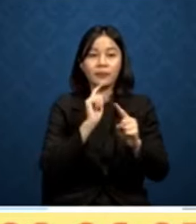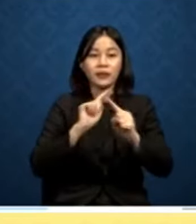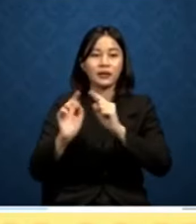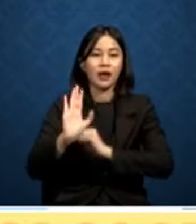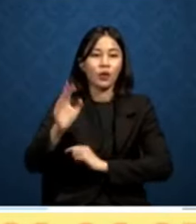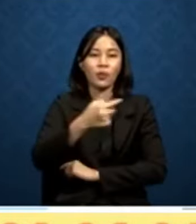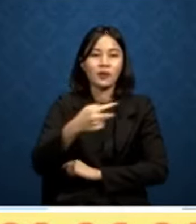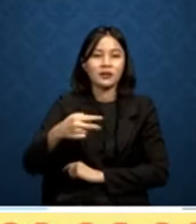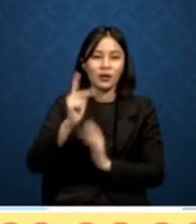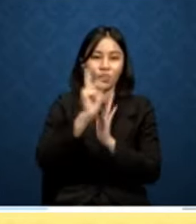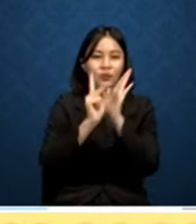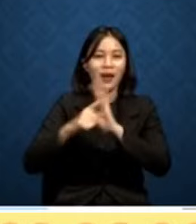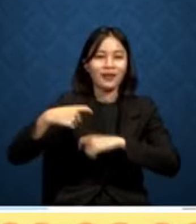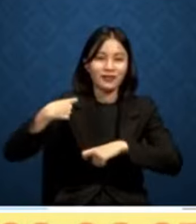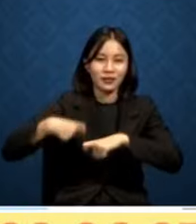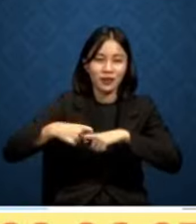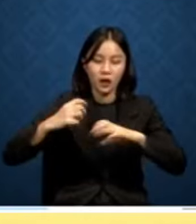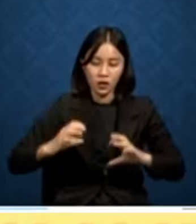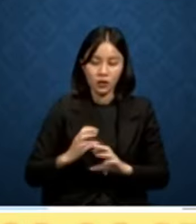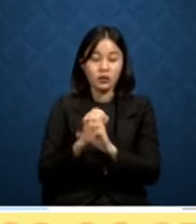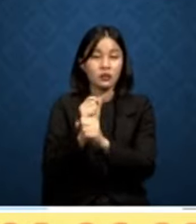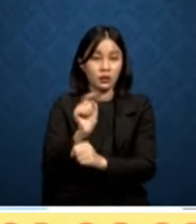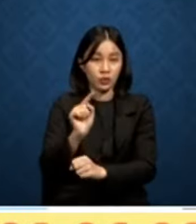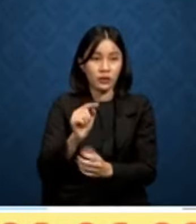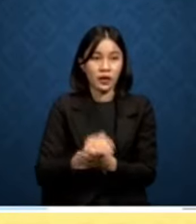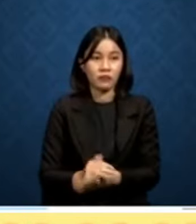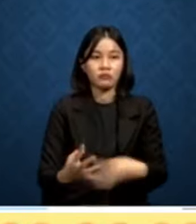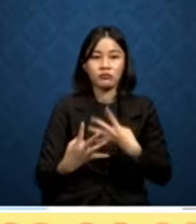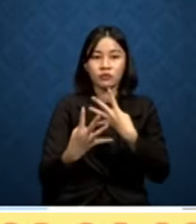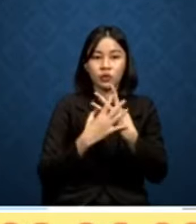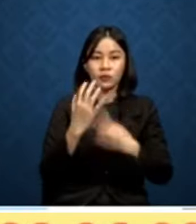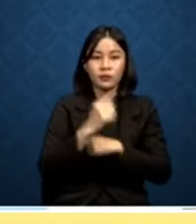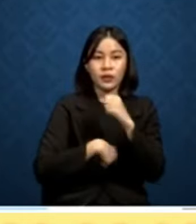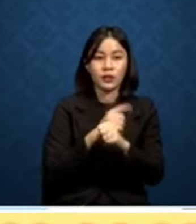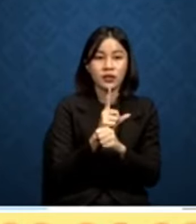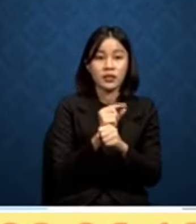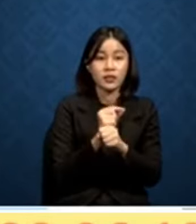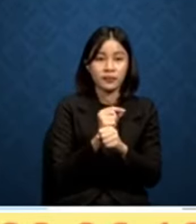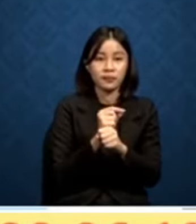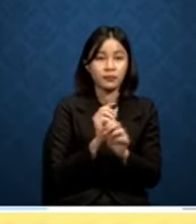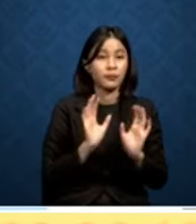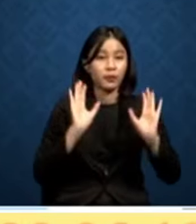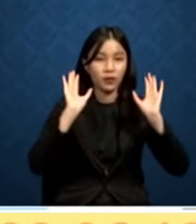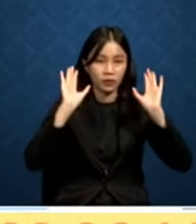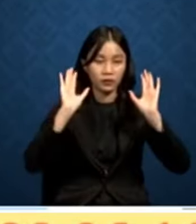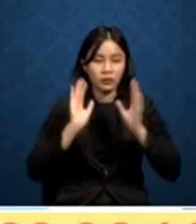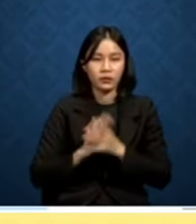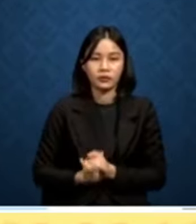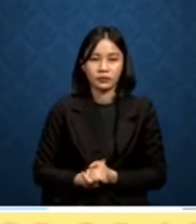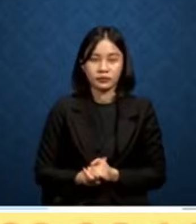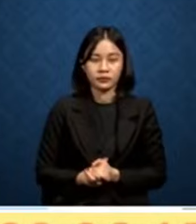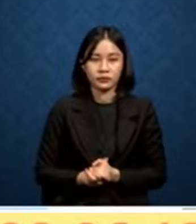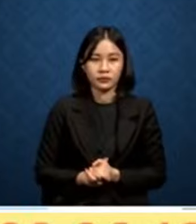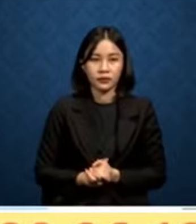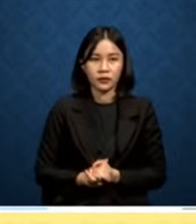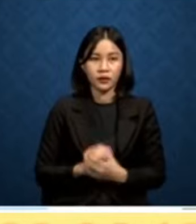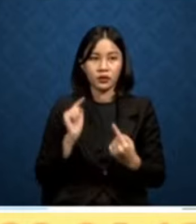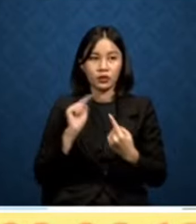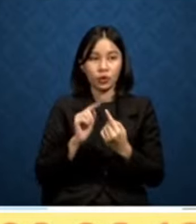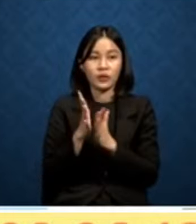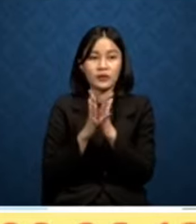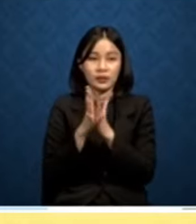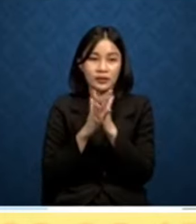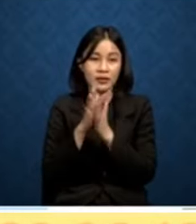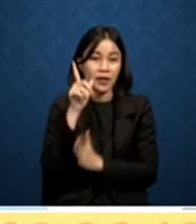หมายยๆเต็โยบดสรุปก็คอว่าติดแ่ 20 ปีนะครับแล้วในคดีแม่ชม้อยเนี่ย